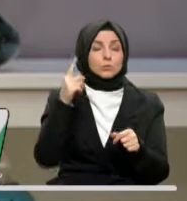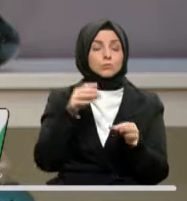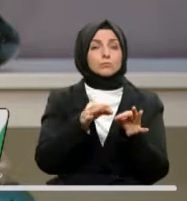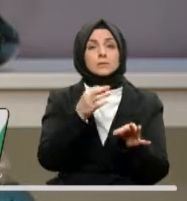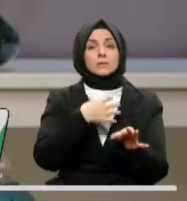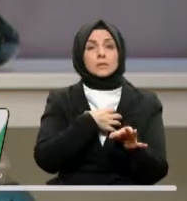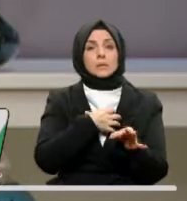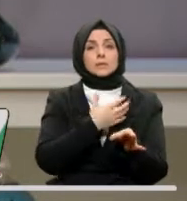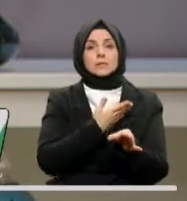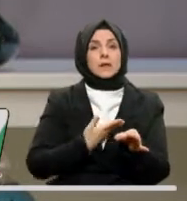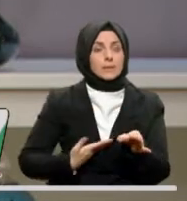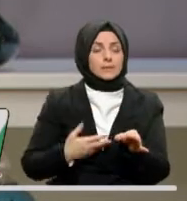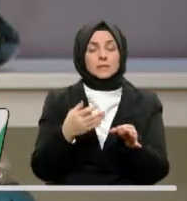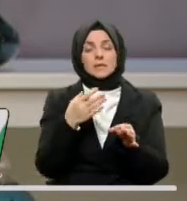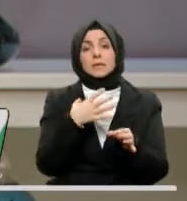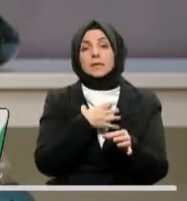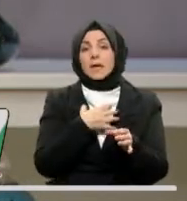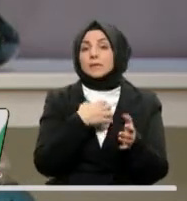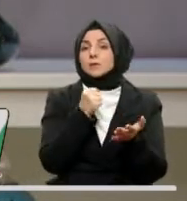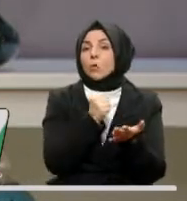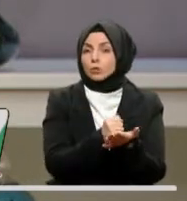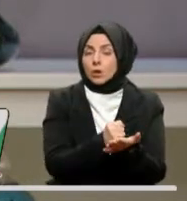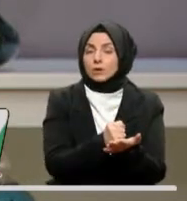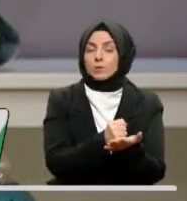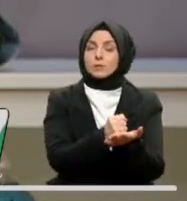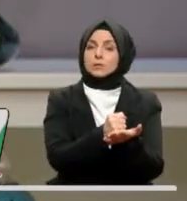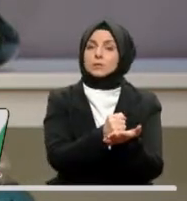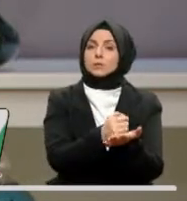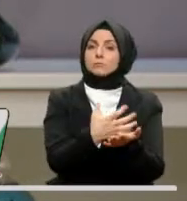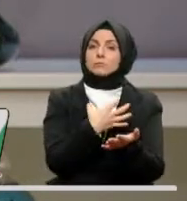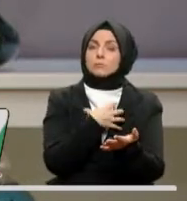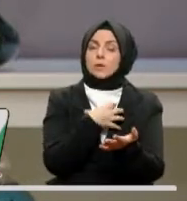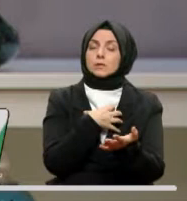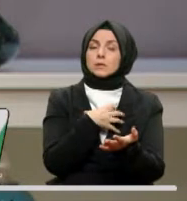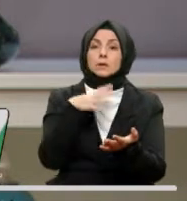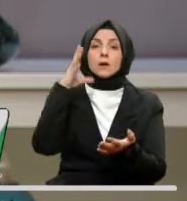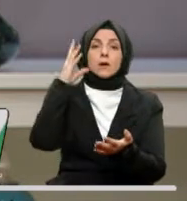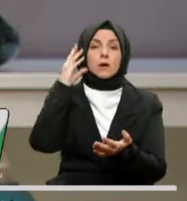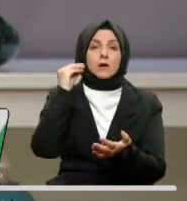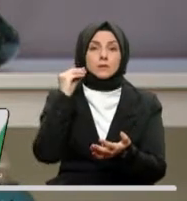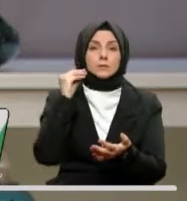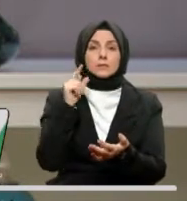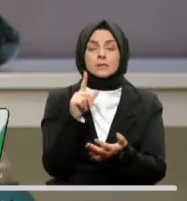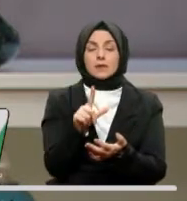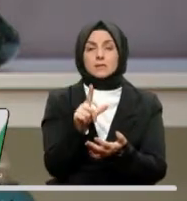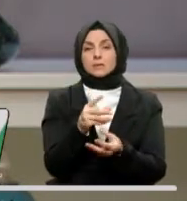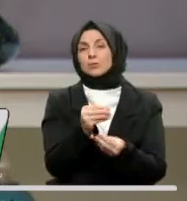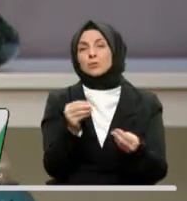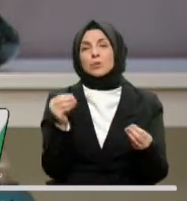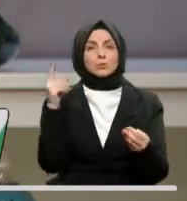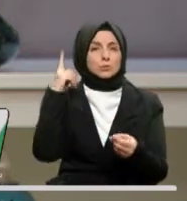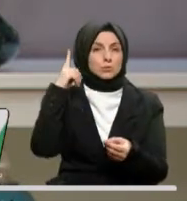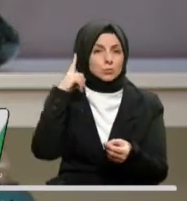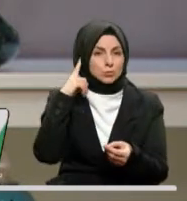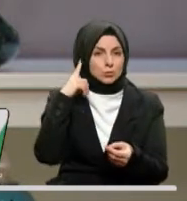onaylaması kendi değerini Aslında insanın kendine yönelik olarak ilk olarak kendinin farkedip vermesi çok defa duymakla birlikte